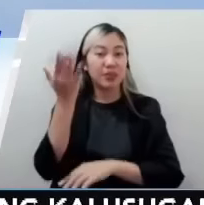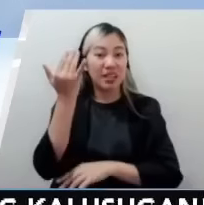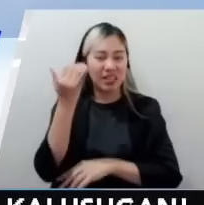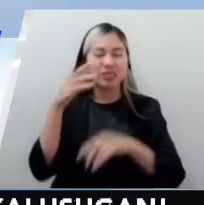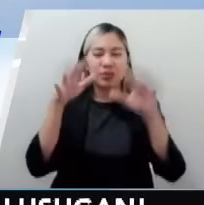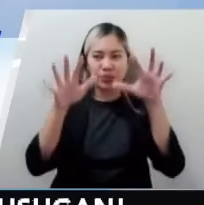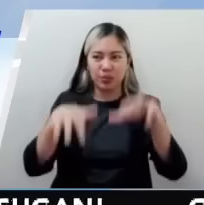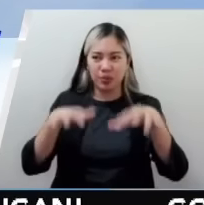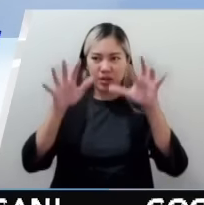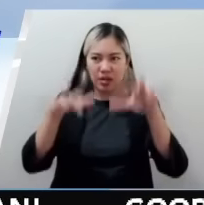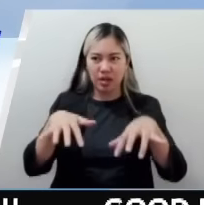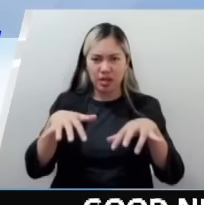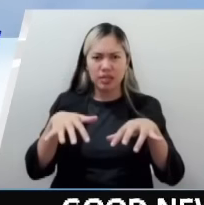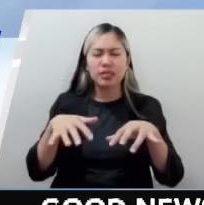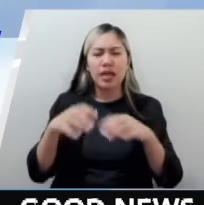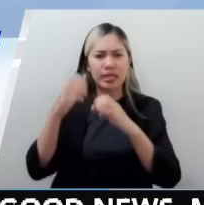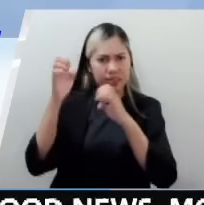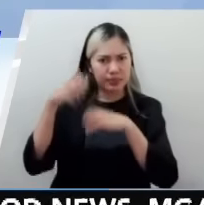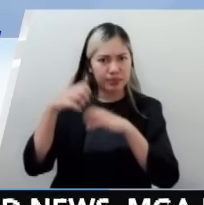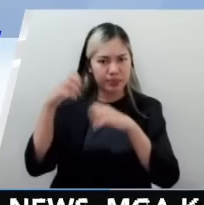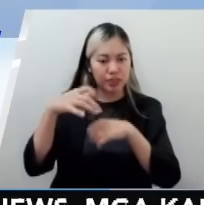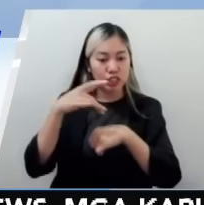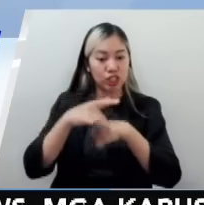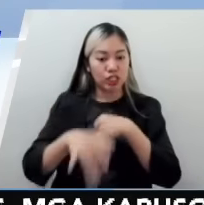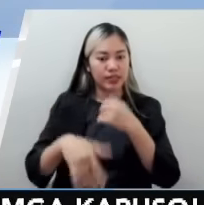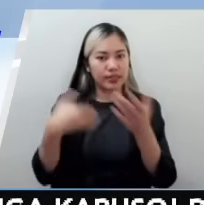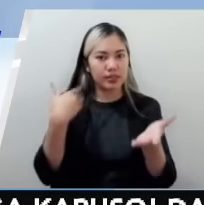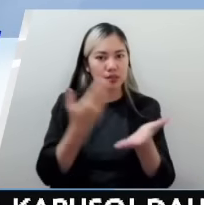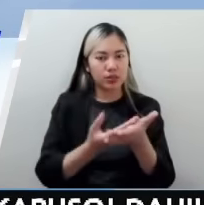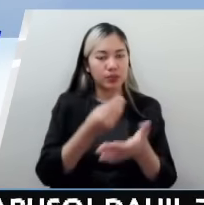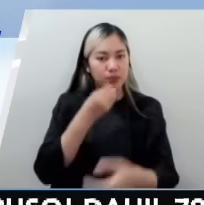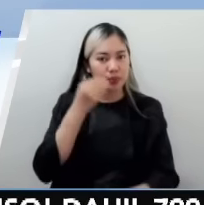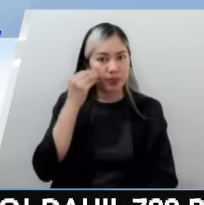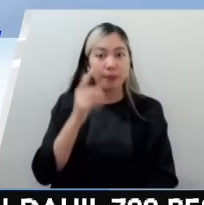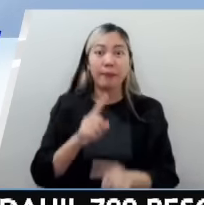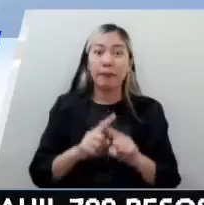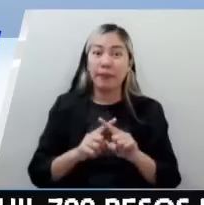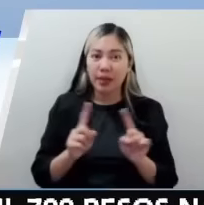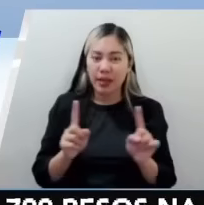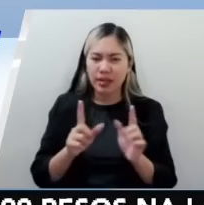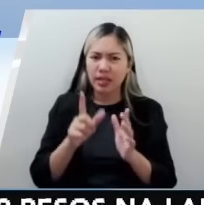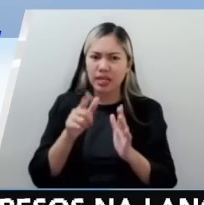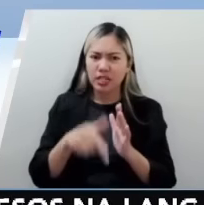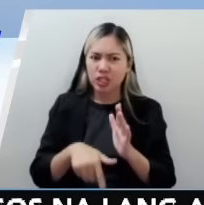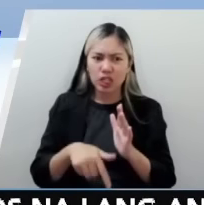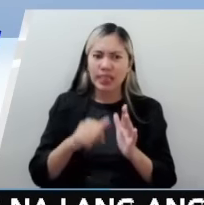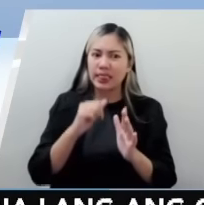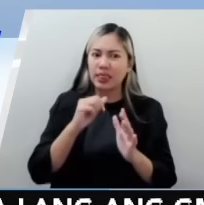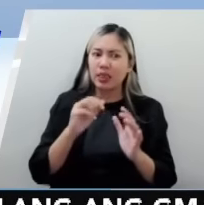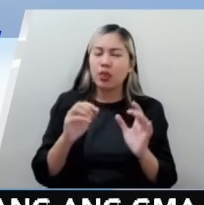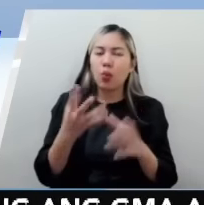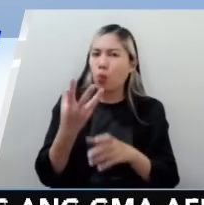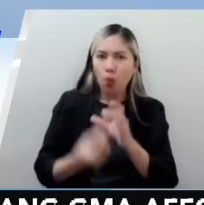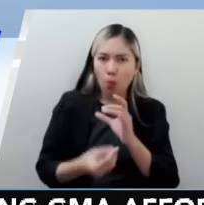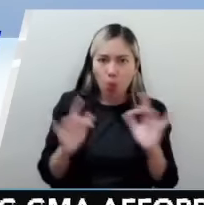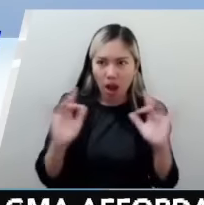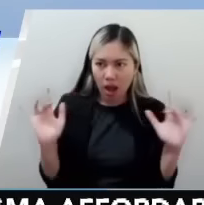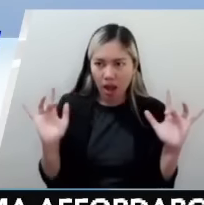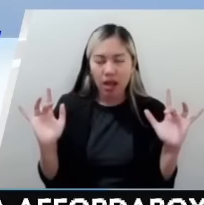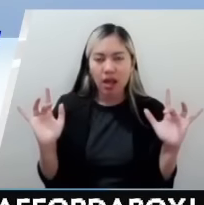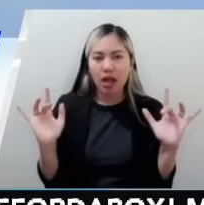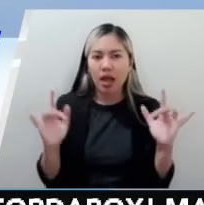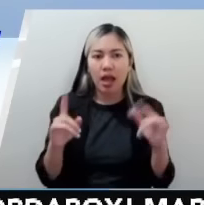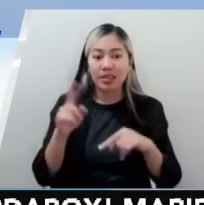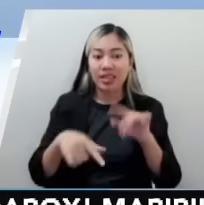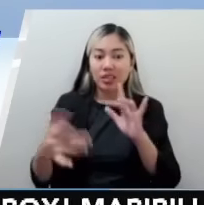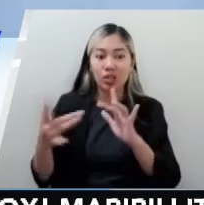inaasahan nilang maagang makakauwi si Angel pero hindi na nila nakita si Angeline hindi na rin siya ma-contact sa kanyang